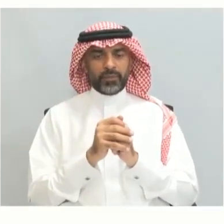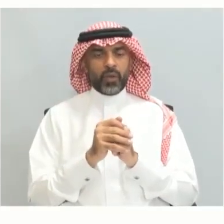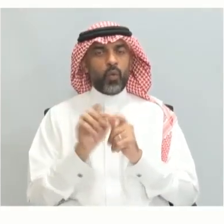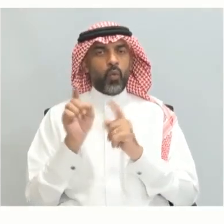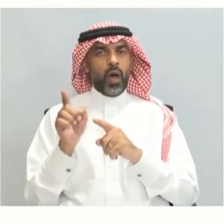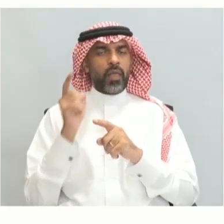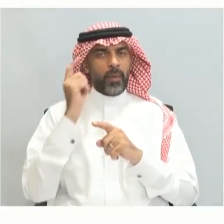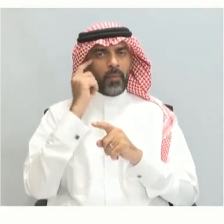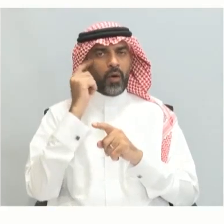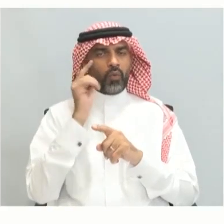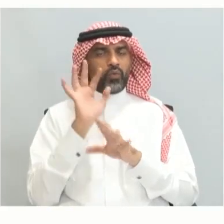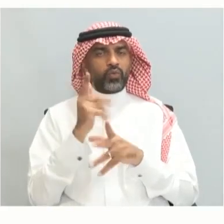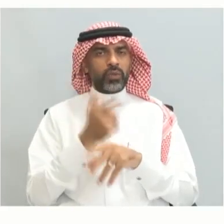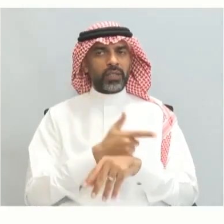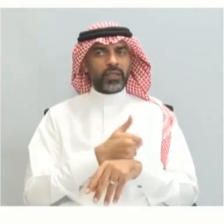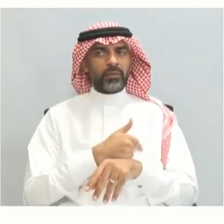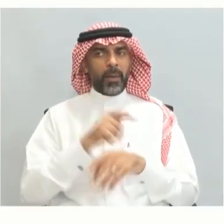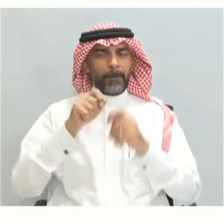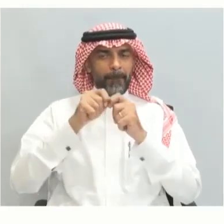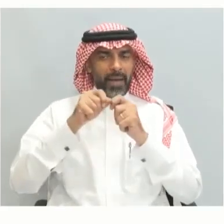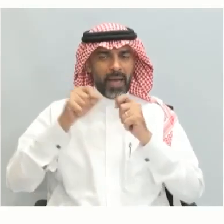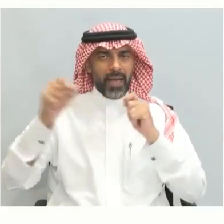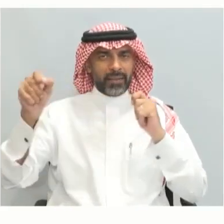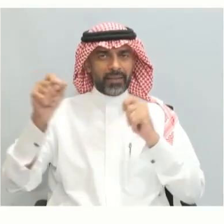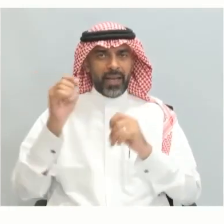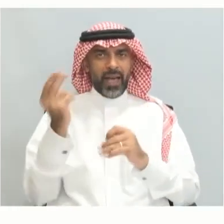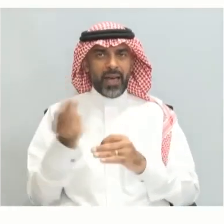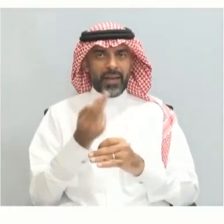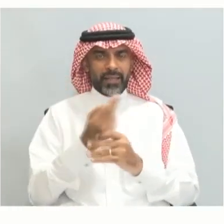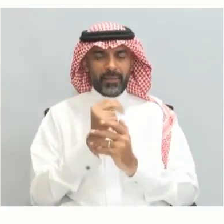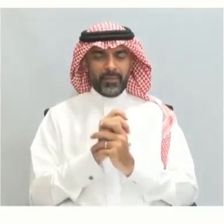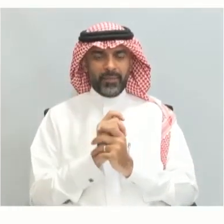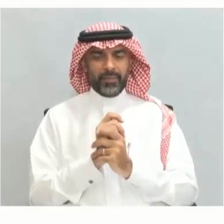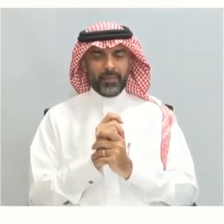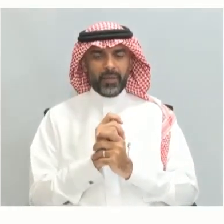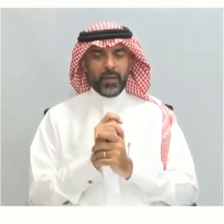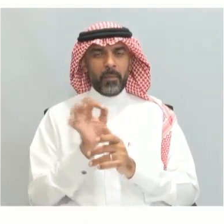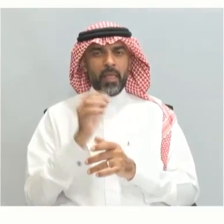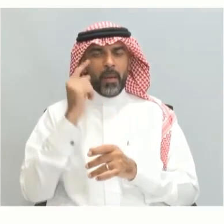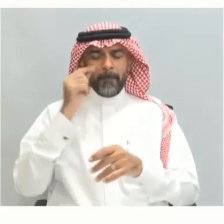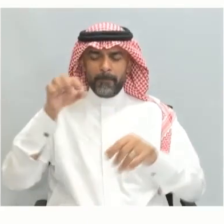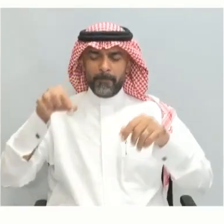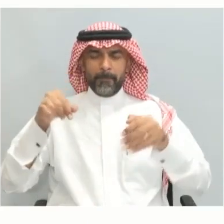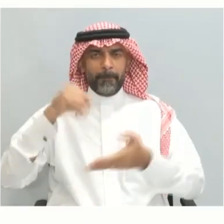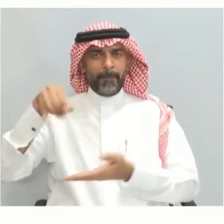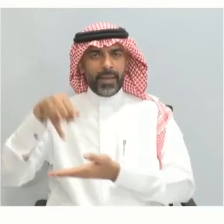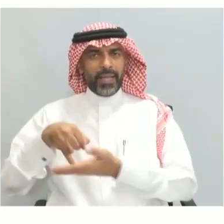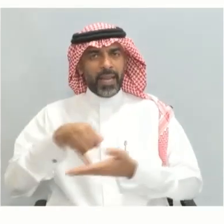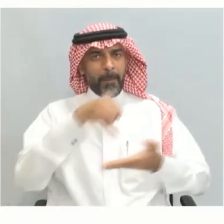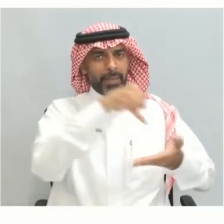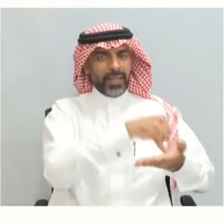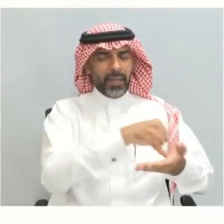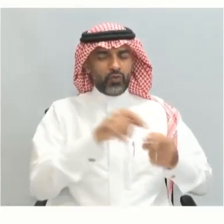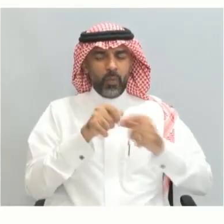يعرف او ما يسمى بمقياس الرسم ابنائي لمعرفه البعد بين مدينتين تقاس المسافه